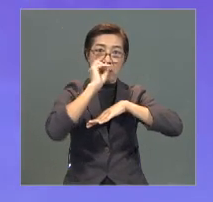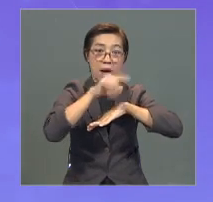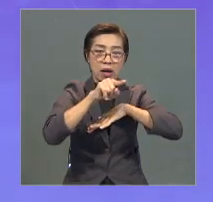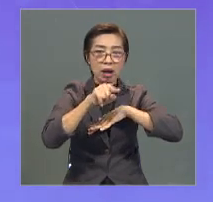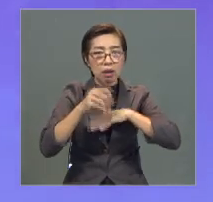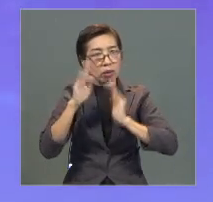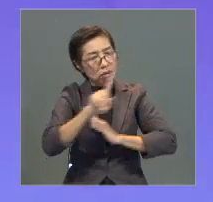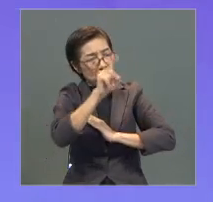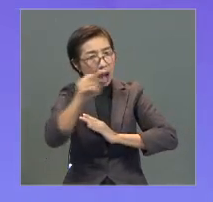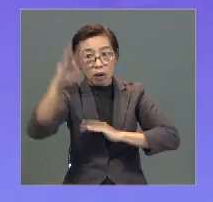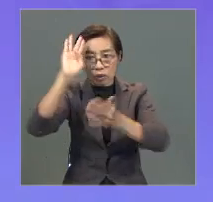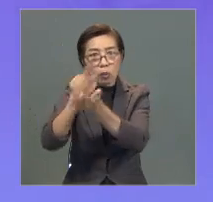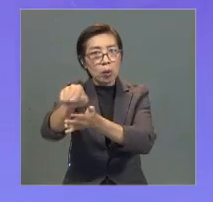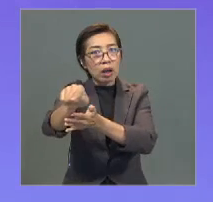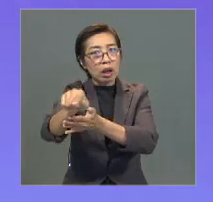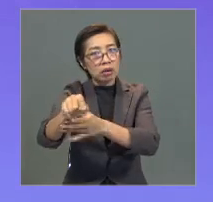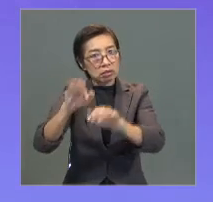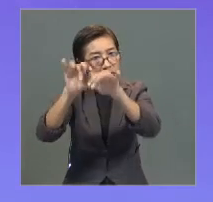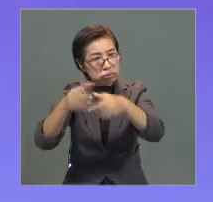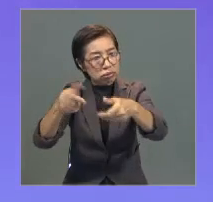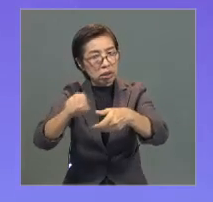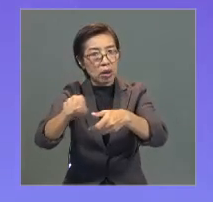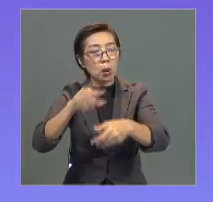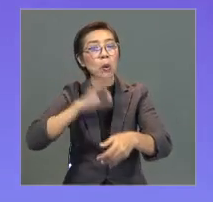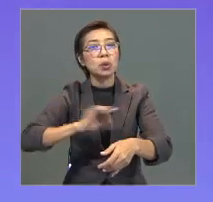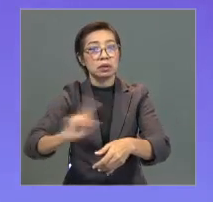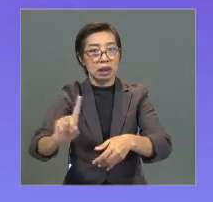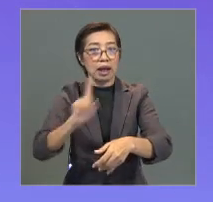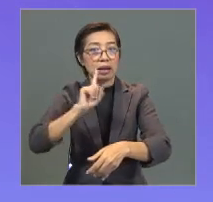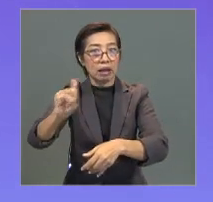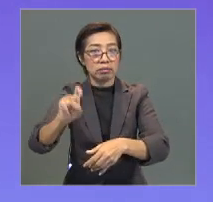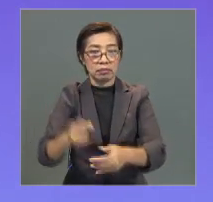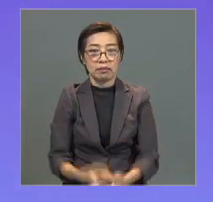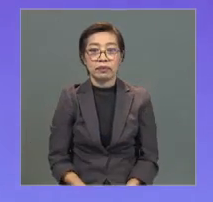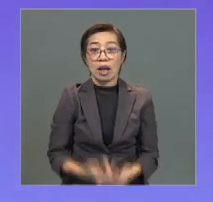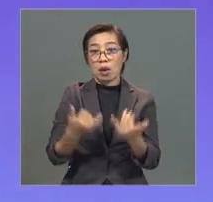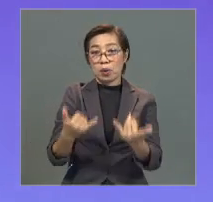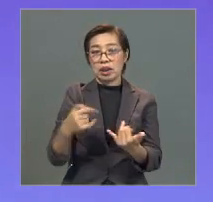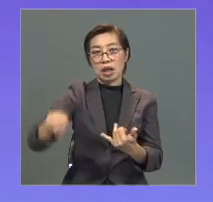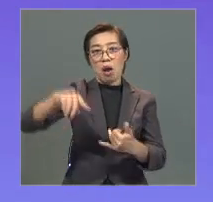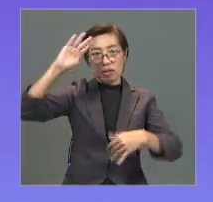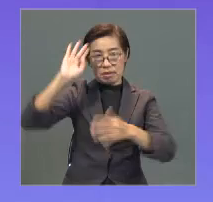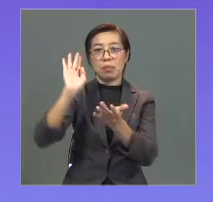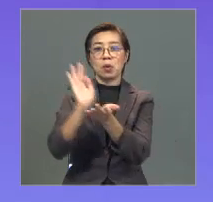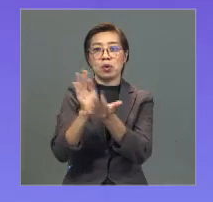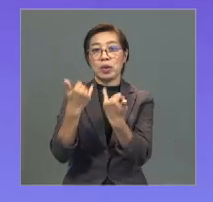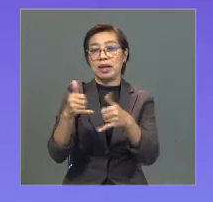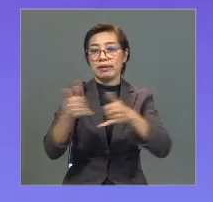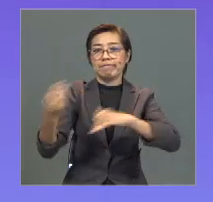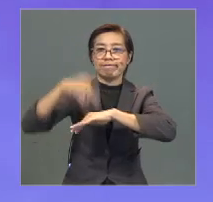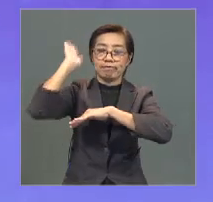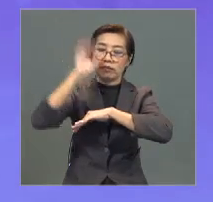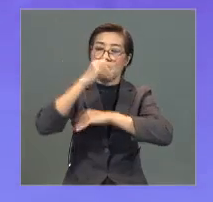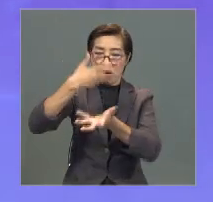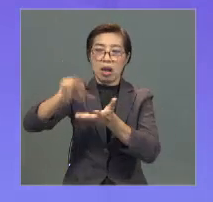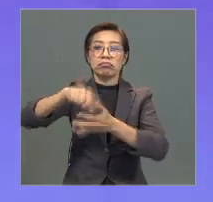ในฐานะที่รับผิดชอบโดยตรงมองอย่างไรกับผลการตรวจสอบครั้งนี้วันนี้ในส่วนของตำรวจเองค่ะก็ออก